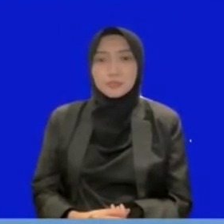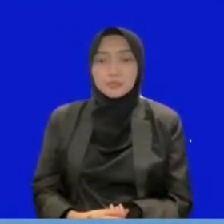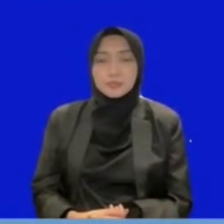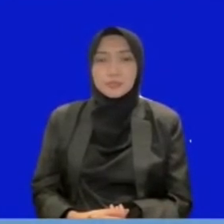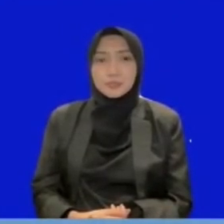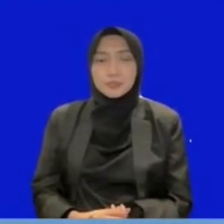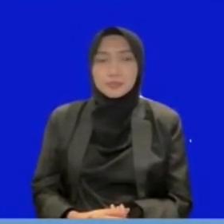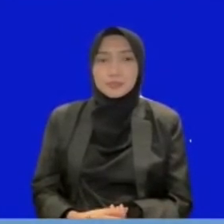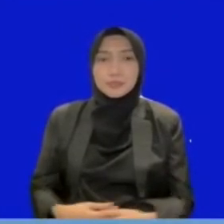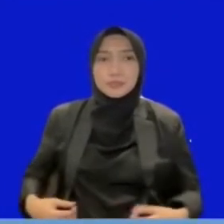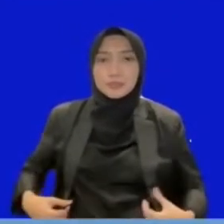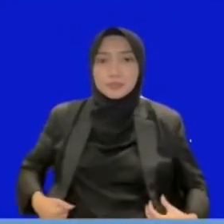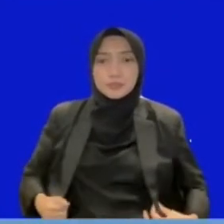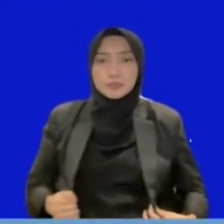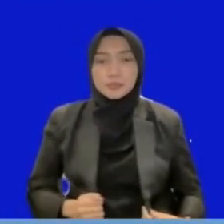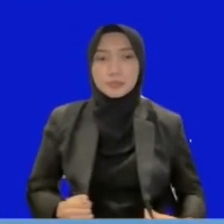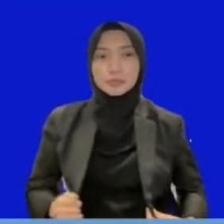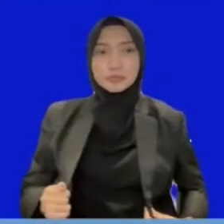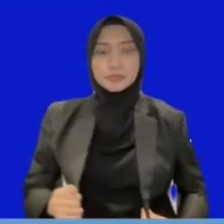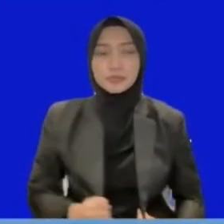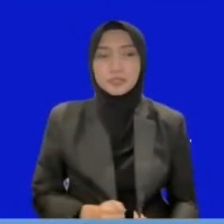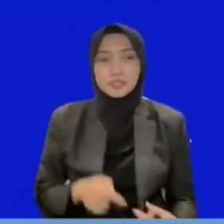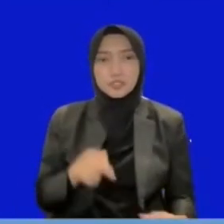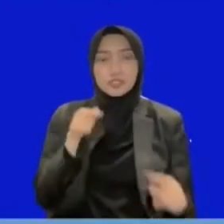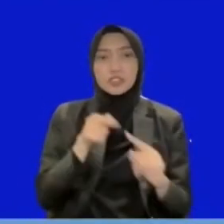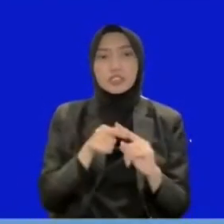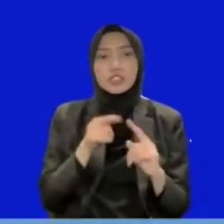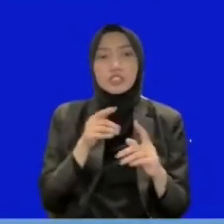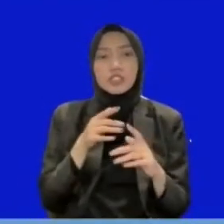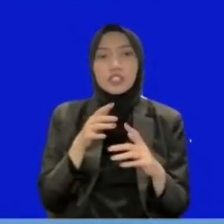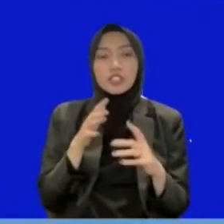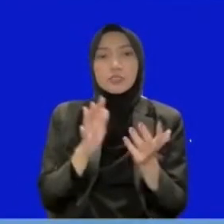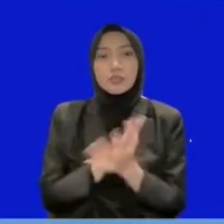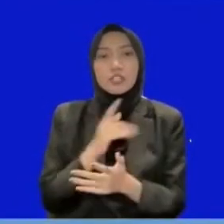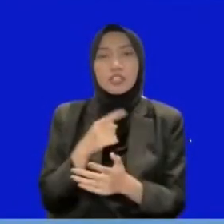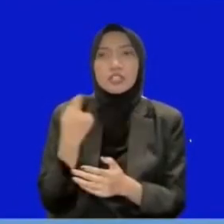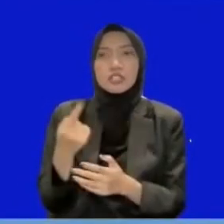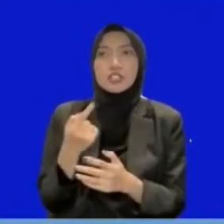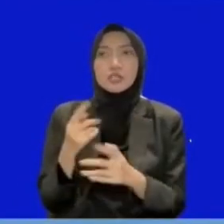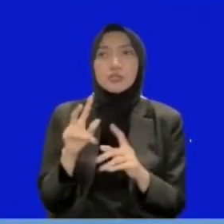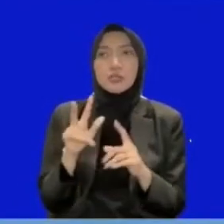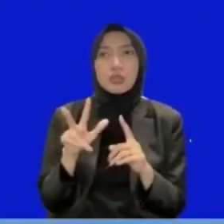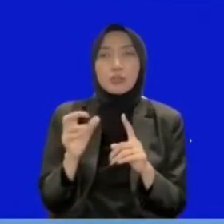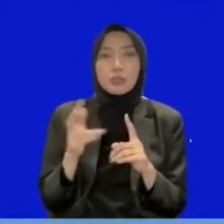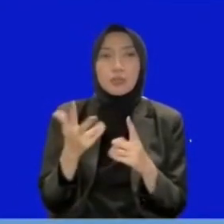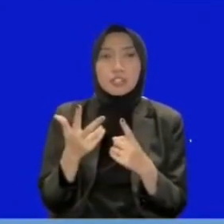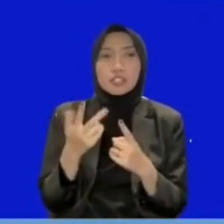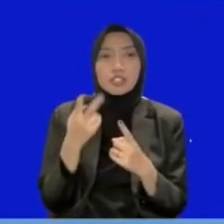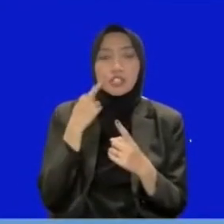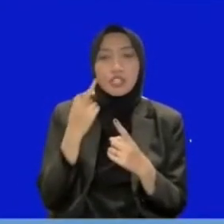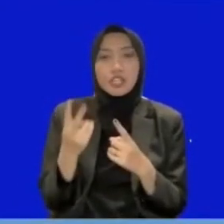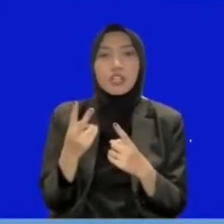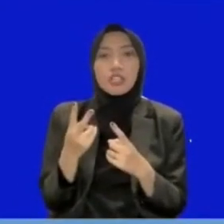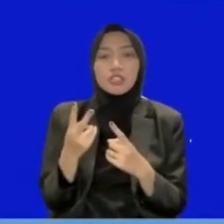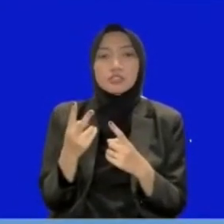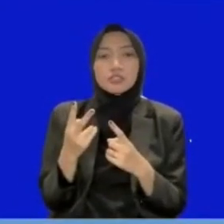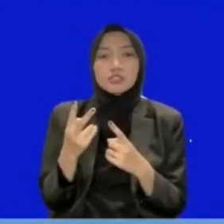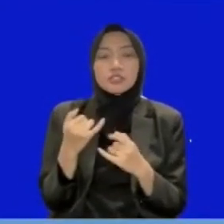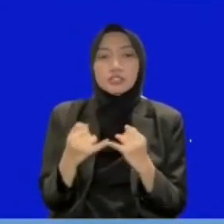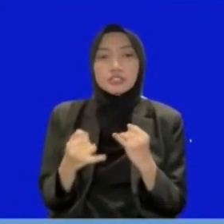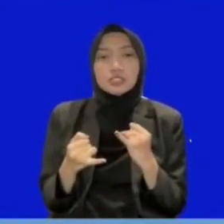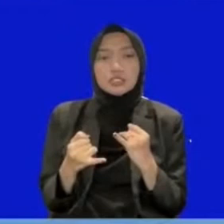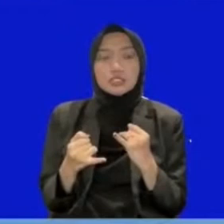Kemudian ini opportunity kami ya. Jadi di tahun 2018 itu kita coba lihat untuk SOC Sangiran yang terakhir